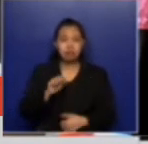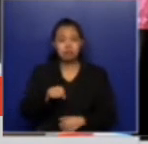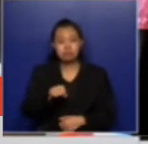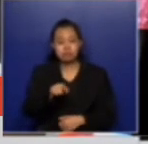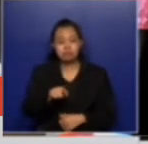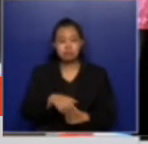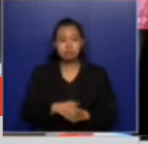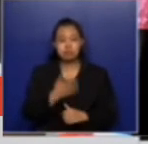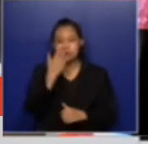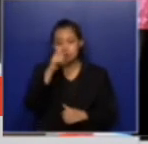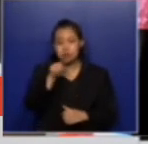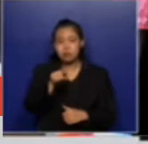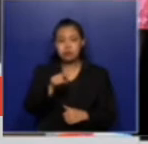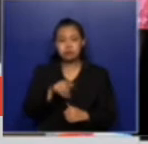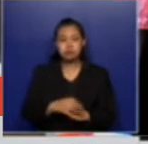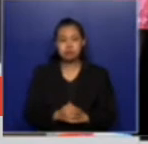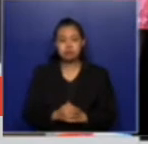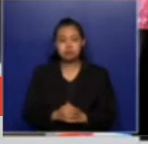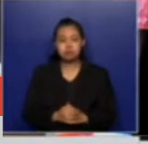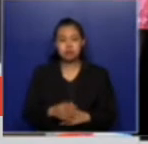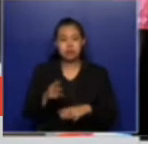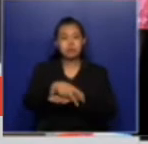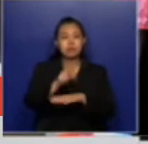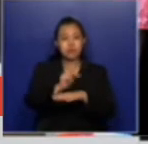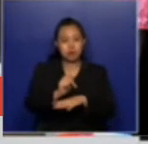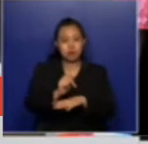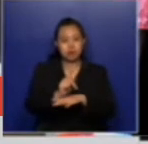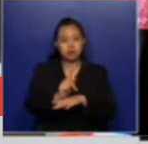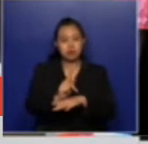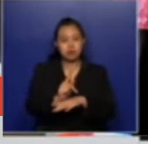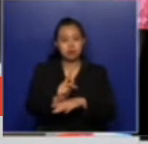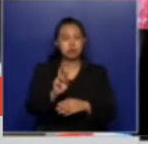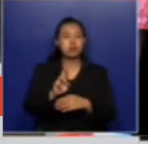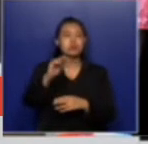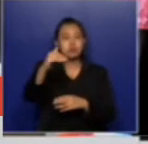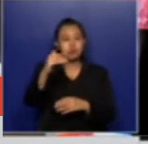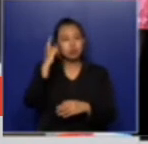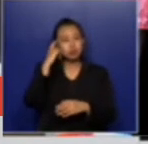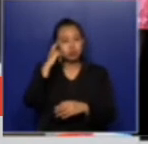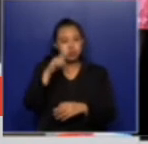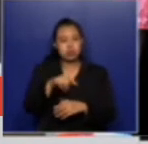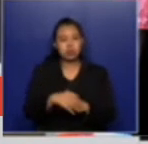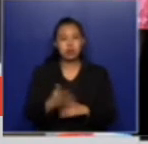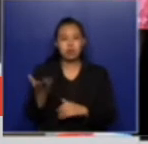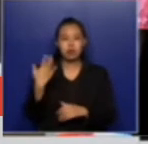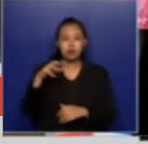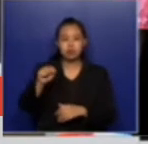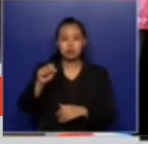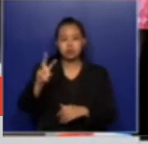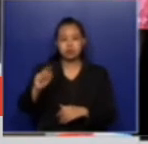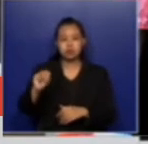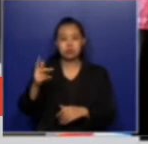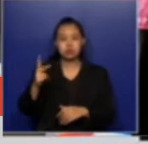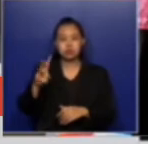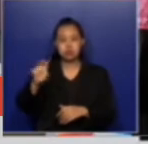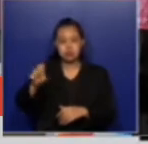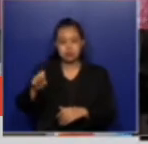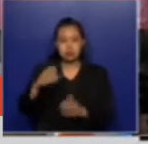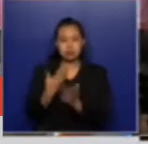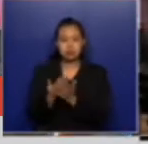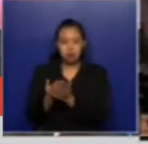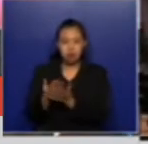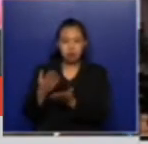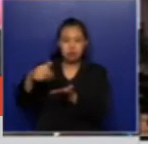ามว่าทำไมอึดอัดท่านประธานเป็นนักการเมืองรุ่นพี่ผมวันที่เอาอาจารย์สมคิดมานี่ต้องลงทุนแ